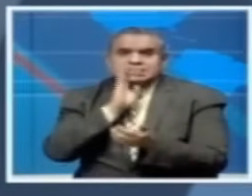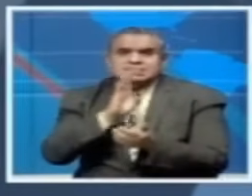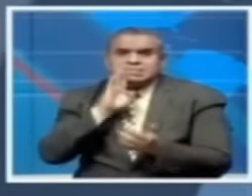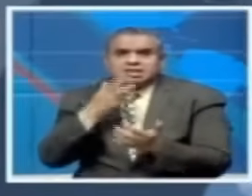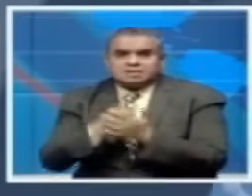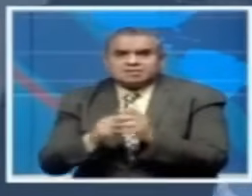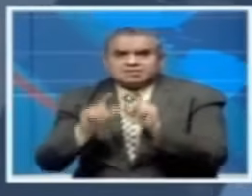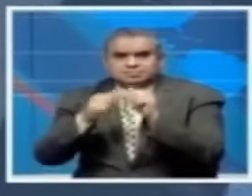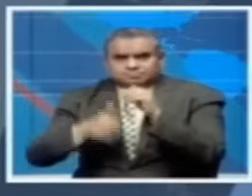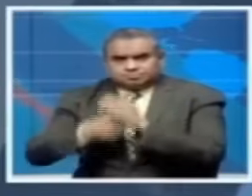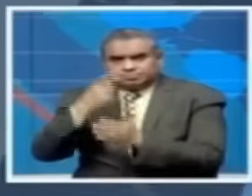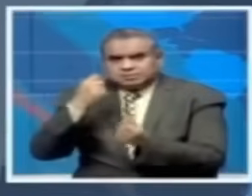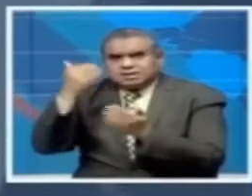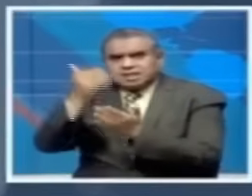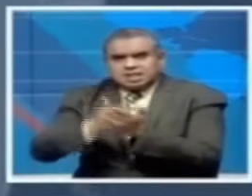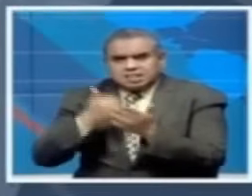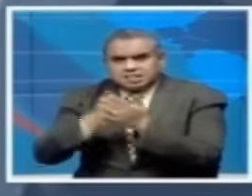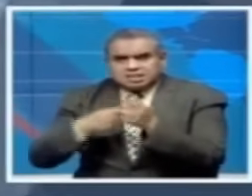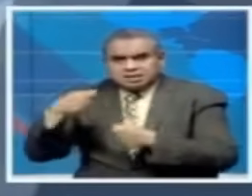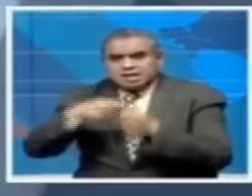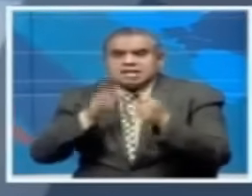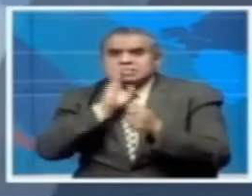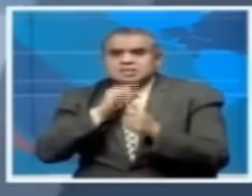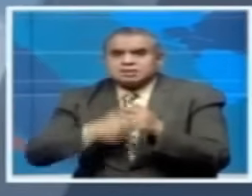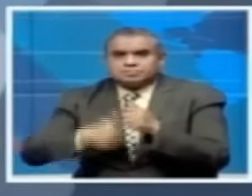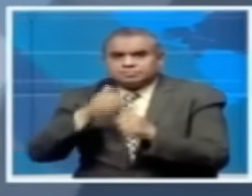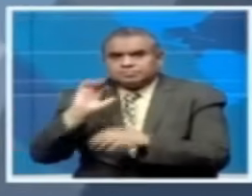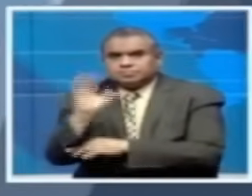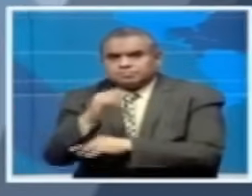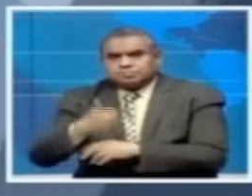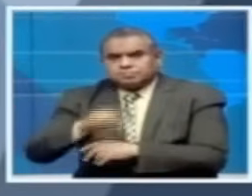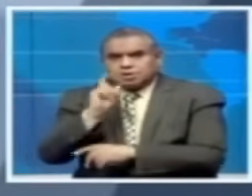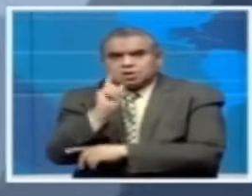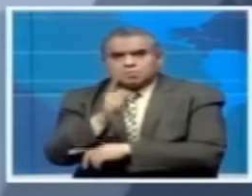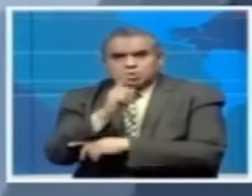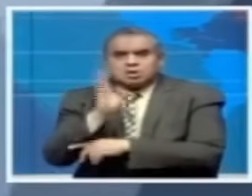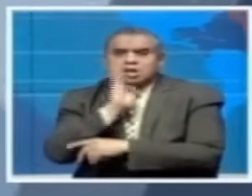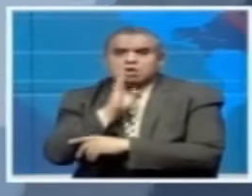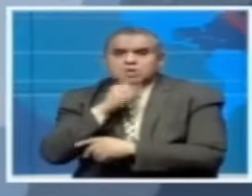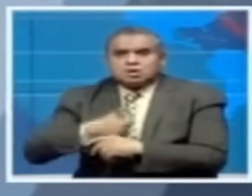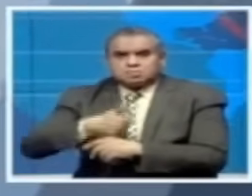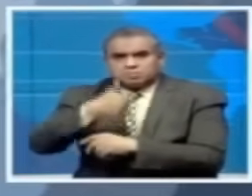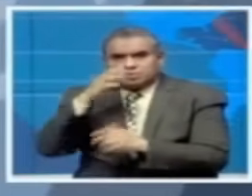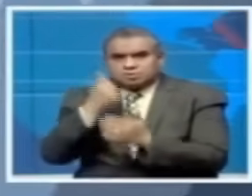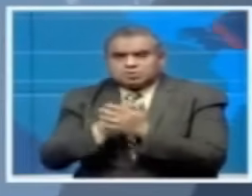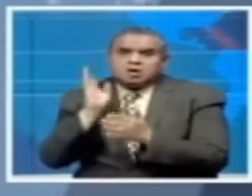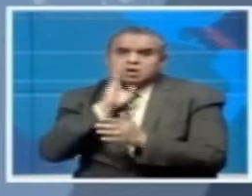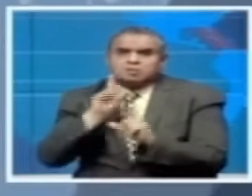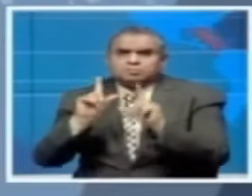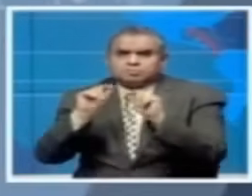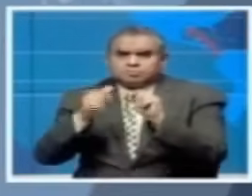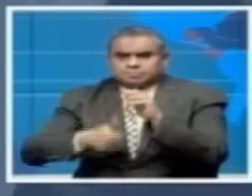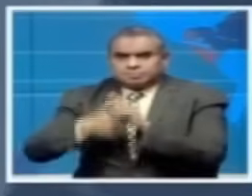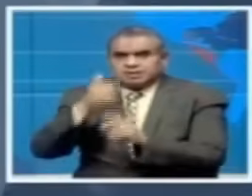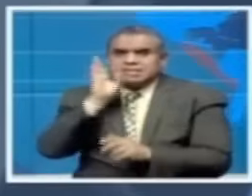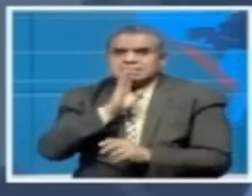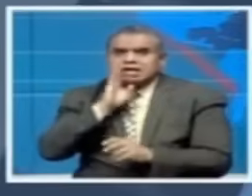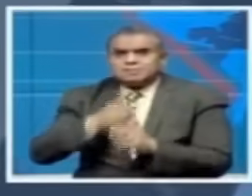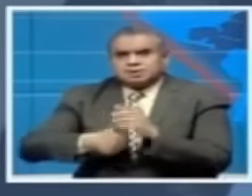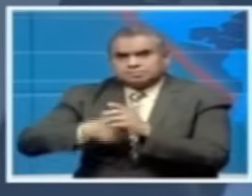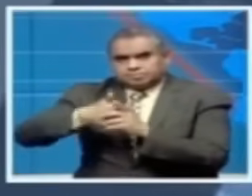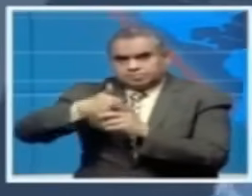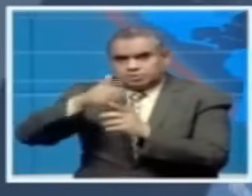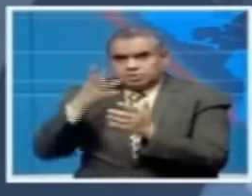مع تحفيز الاستثمارات في مجال التعليم وتشجيع المعلمين وتحسين أوضاعهم والارتقاء بجودة العملية